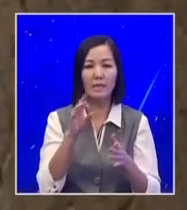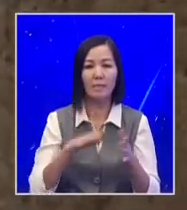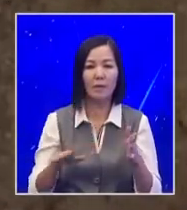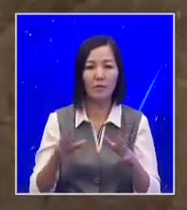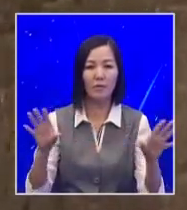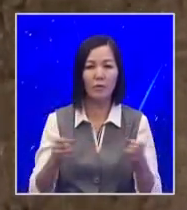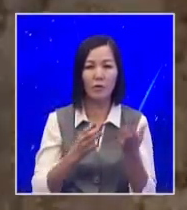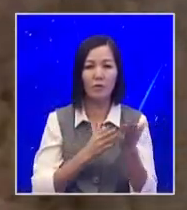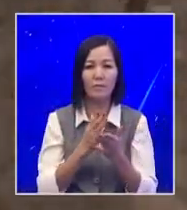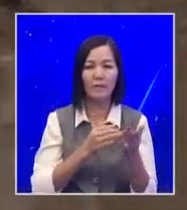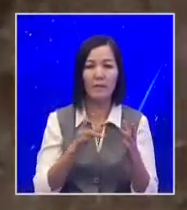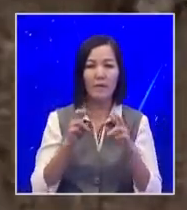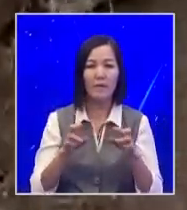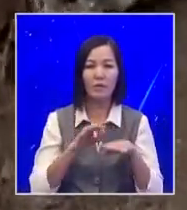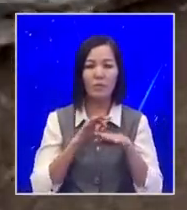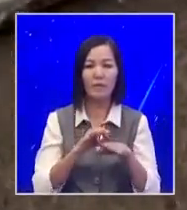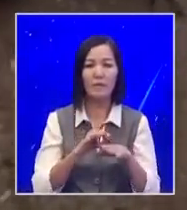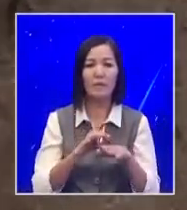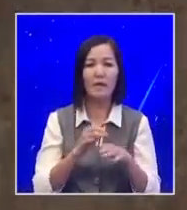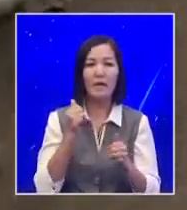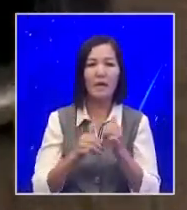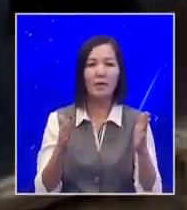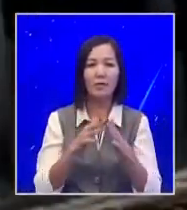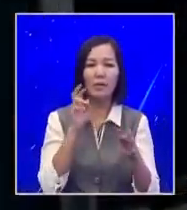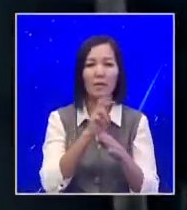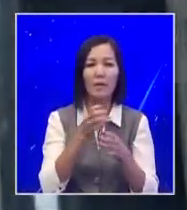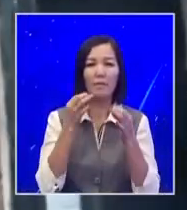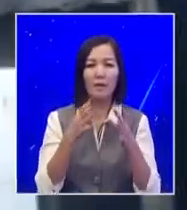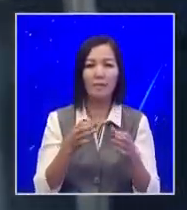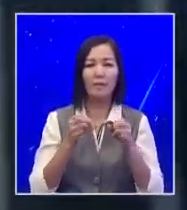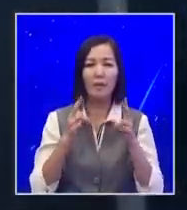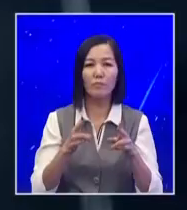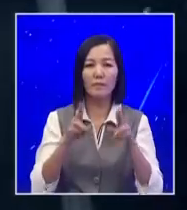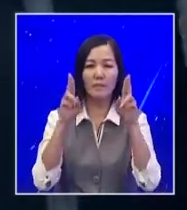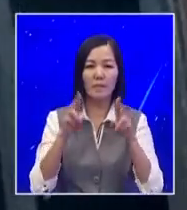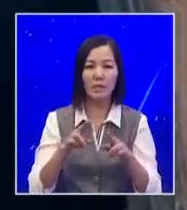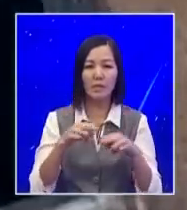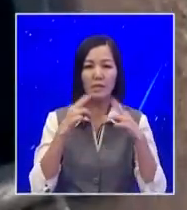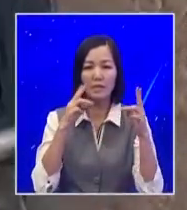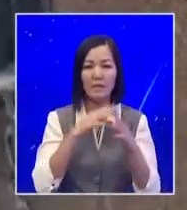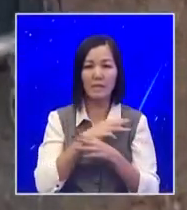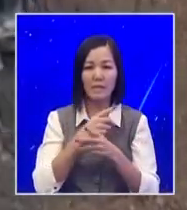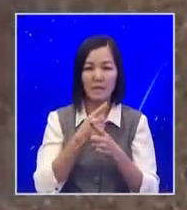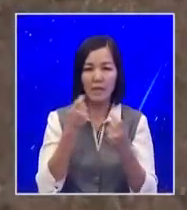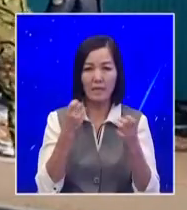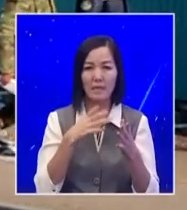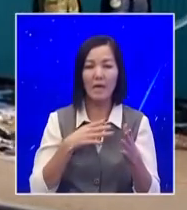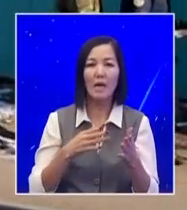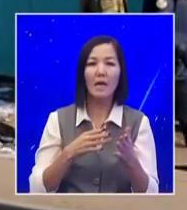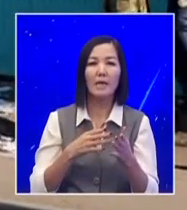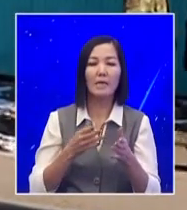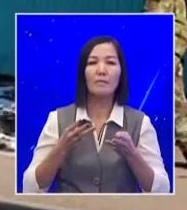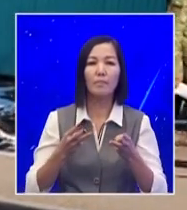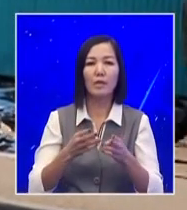Райымбек ауданының құтқару қызметкерлері рейд ұйымдастырды. Мамандар әр үйді аралап, қарапайым қауіпсіздік ережелерін ескертті. Сала мамандары